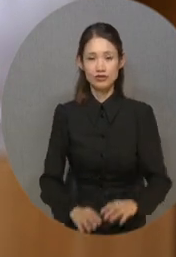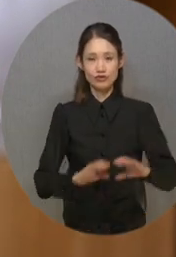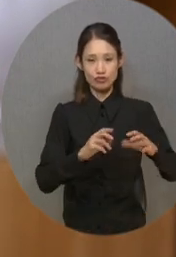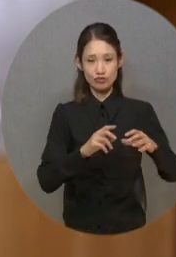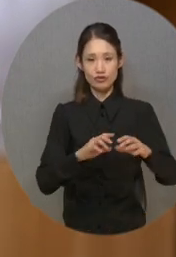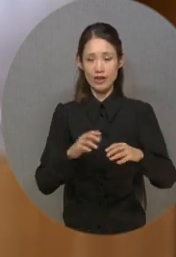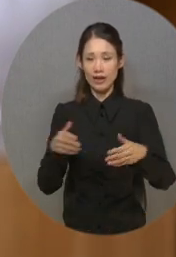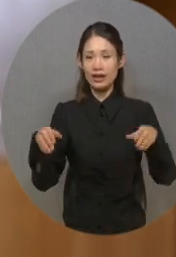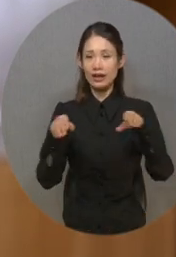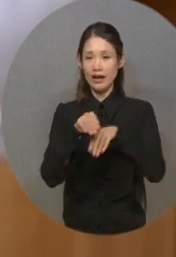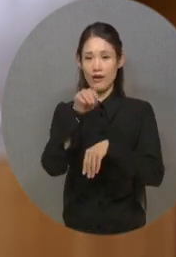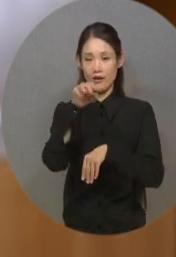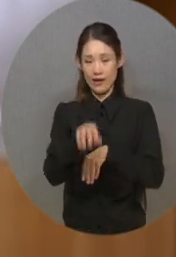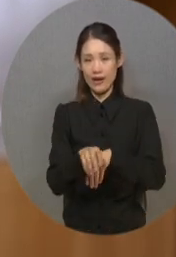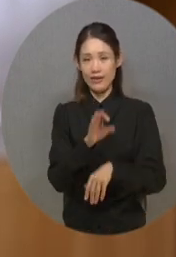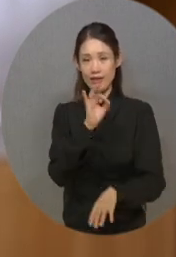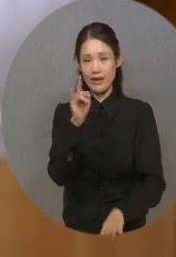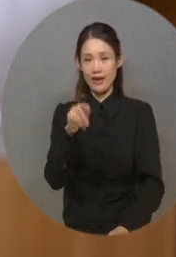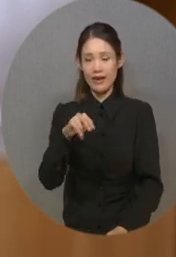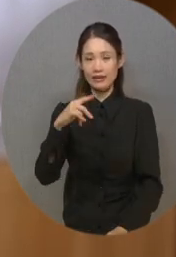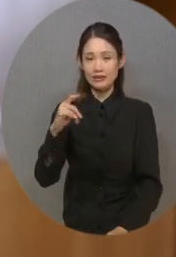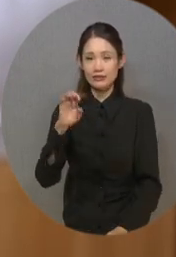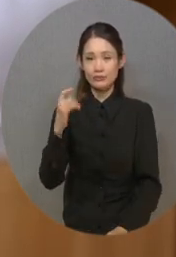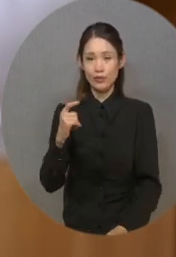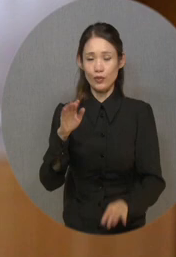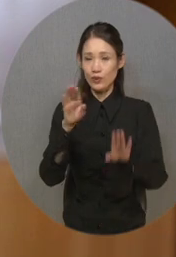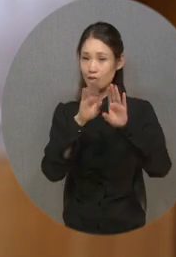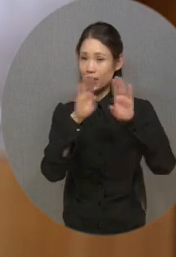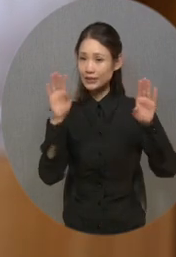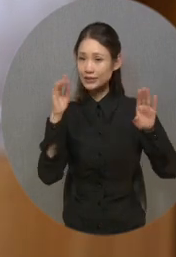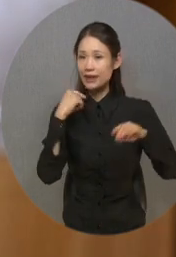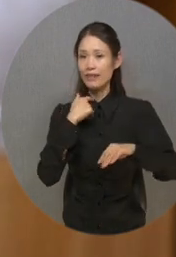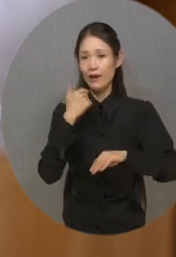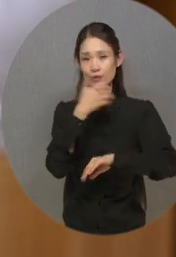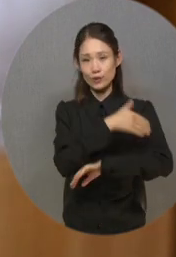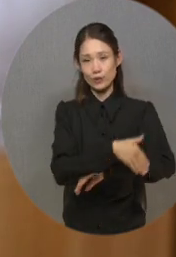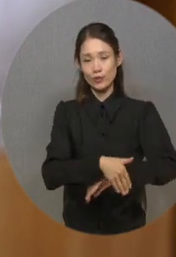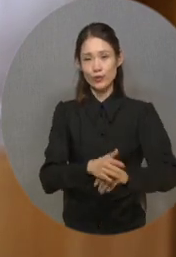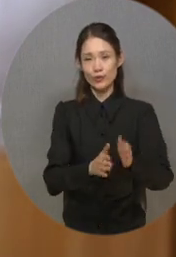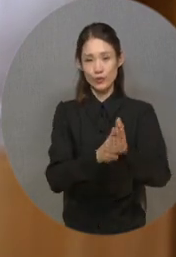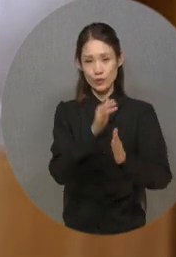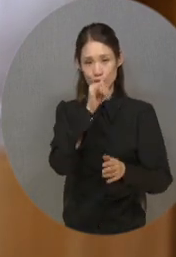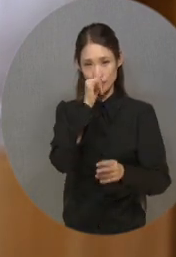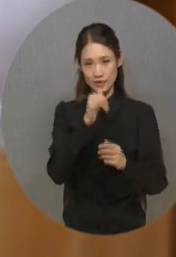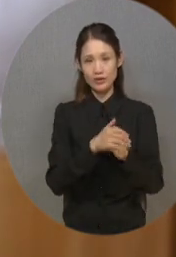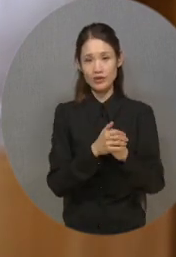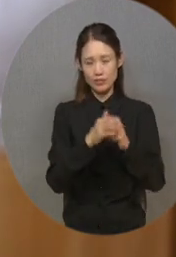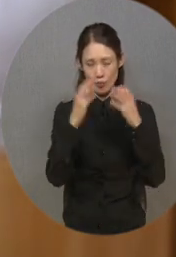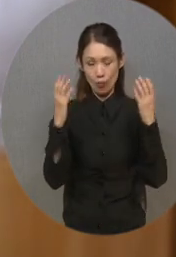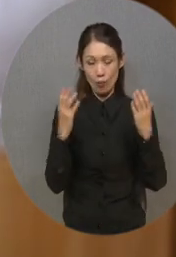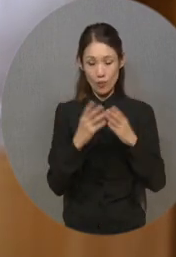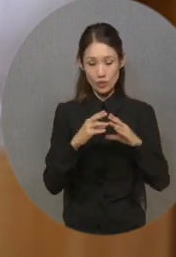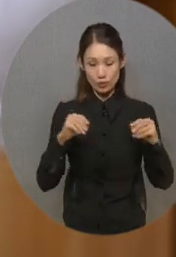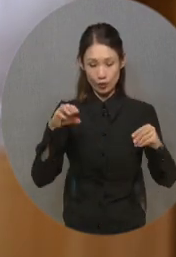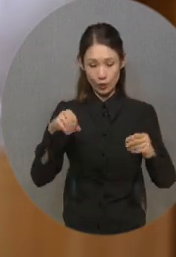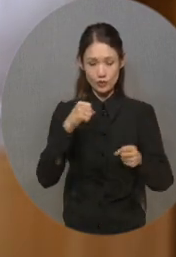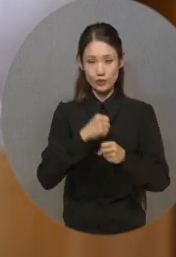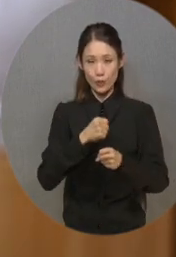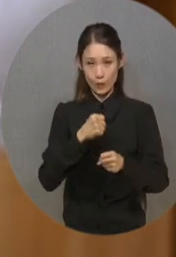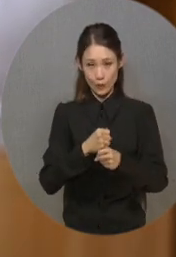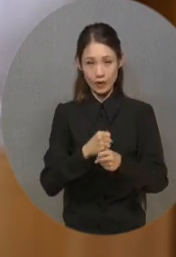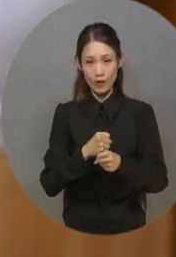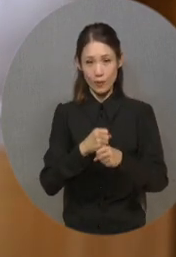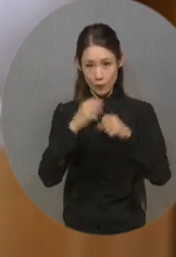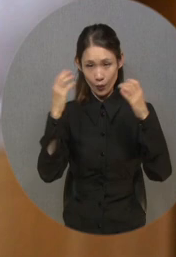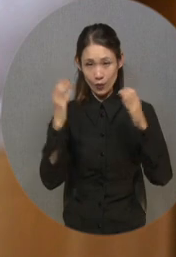국가관을 그 엑스포를 개최한 도시가 다 지어줘야 됩니다. 모든 부지 조성부터 시작해서 모든